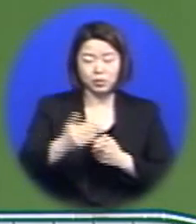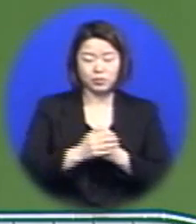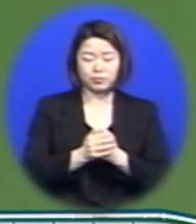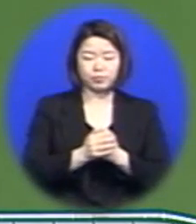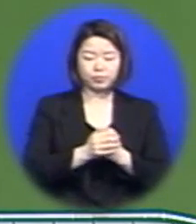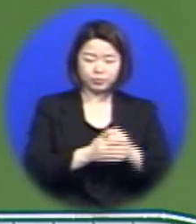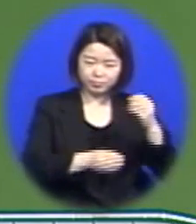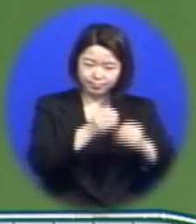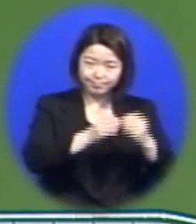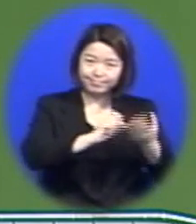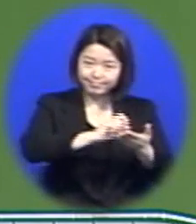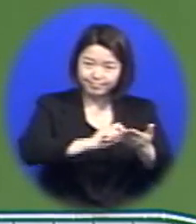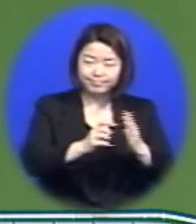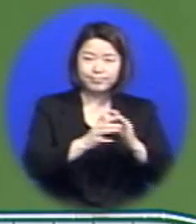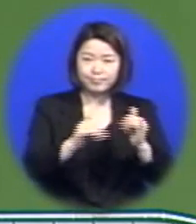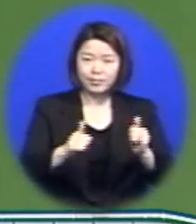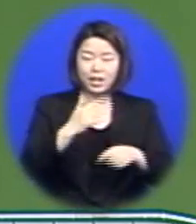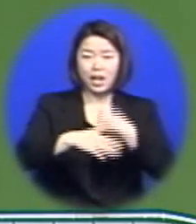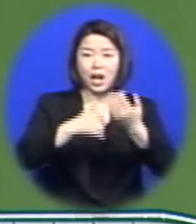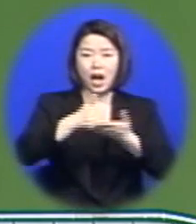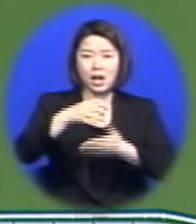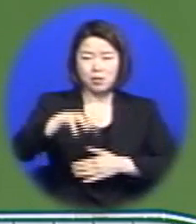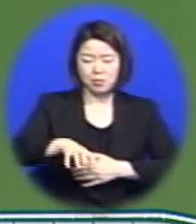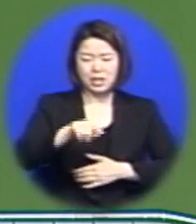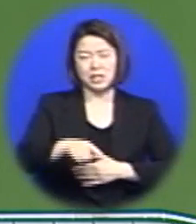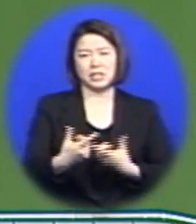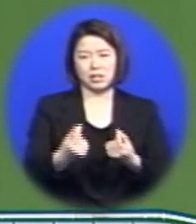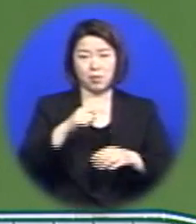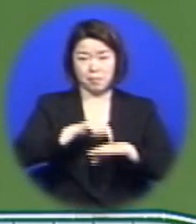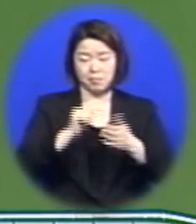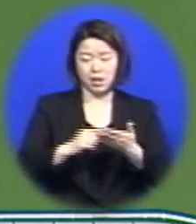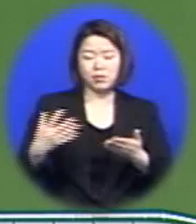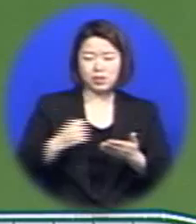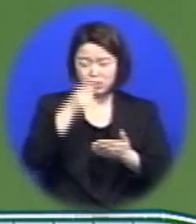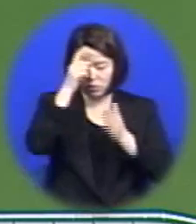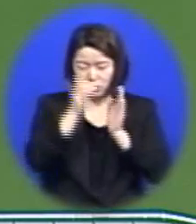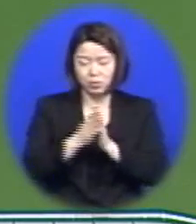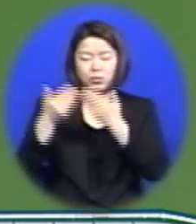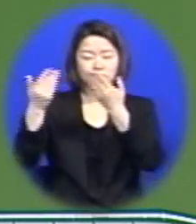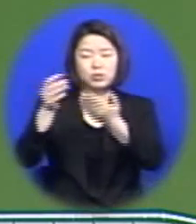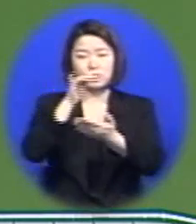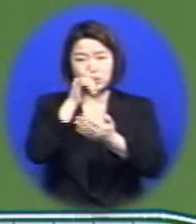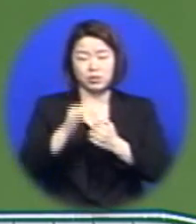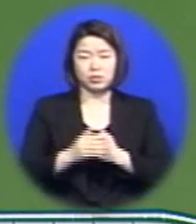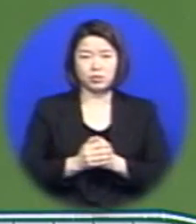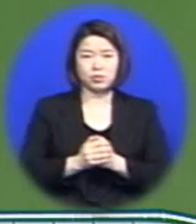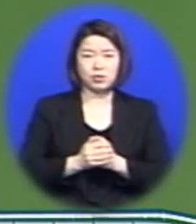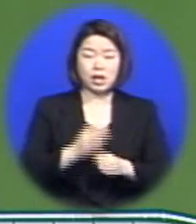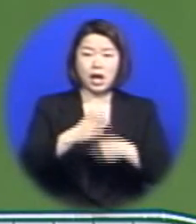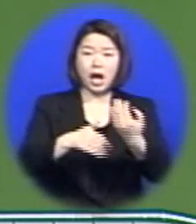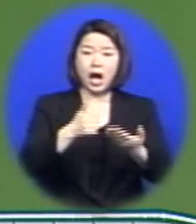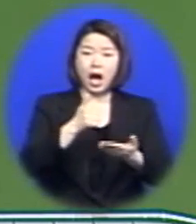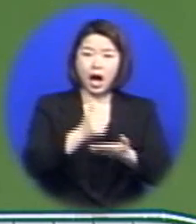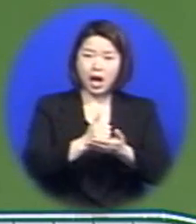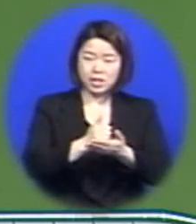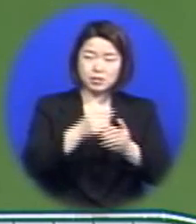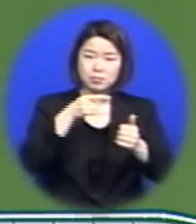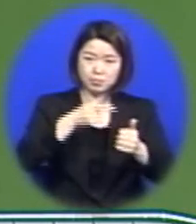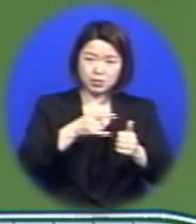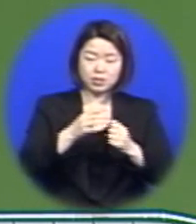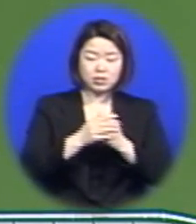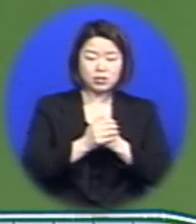기자가 하나님 앞에 그렇게 기도하고 있는 겁니다 그런데 하나님께서는이 시편 기자의 기도를